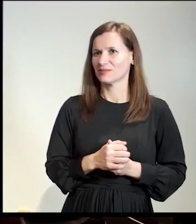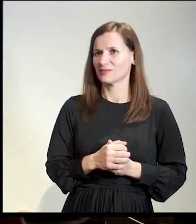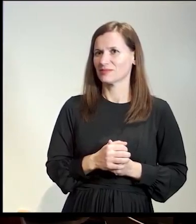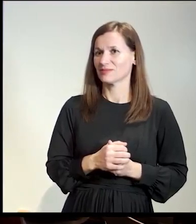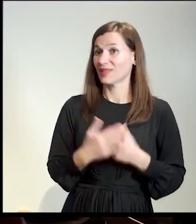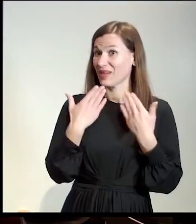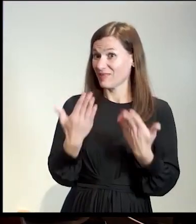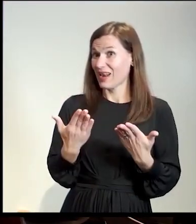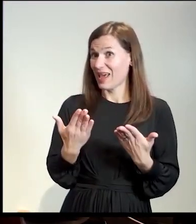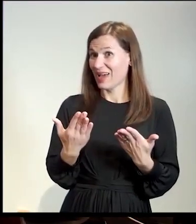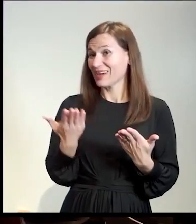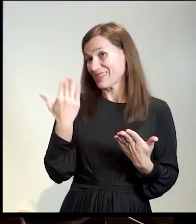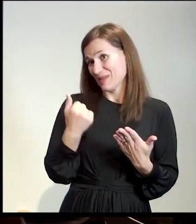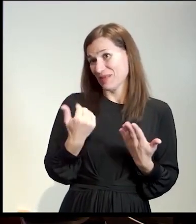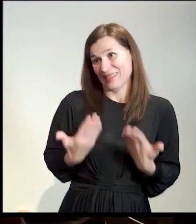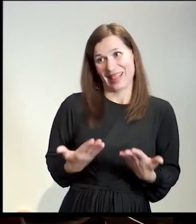Hvala, ker ste bili danes z nami.